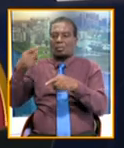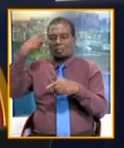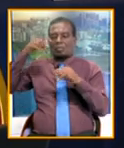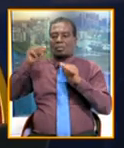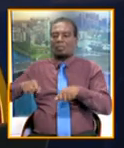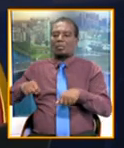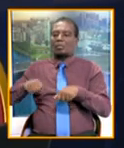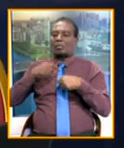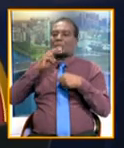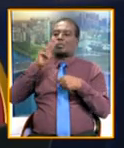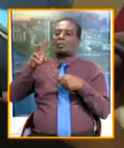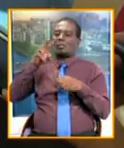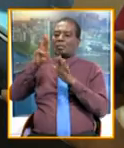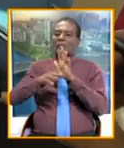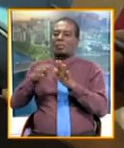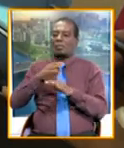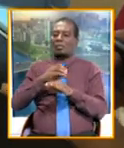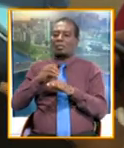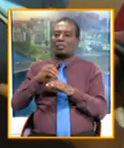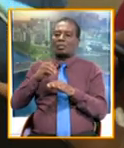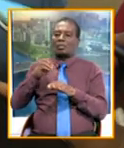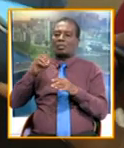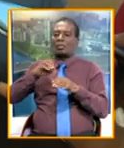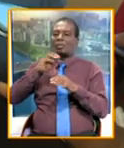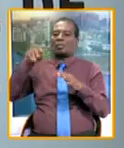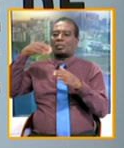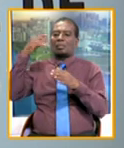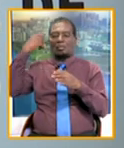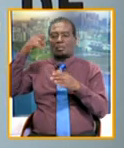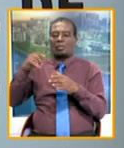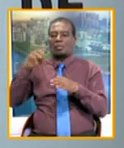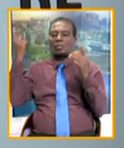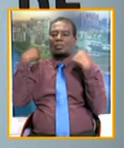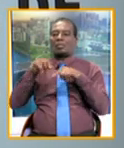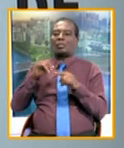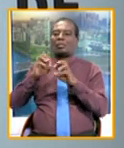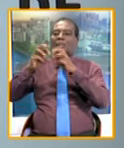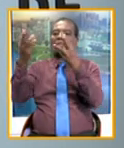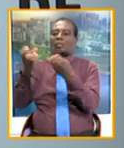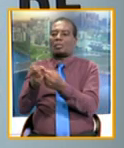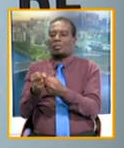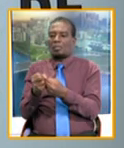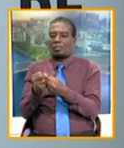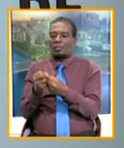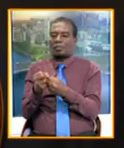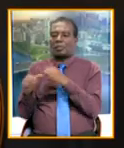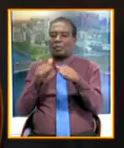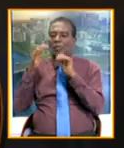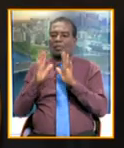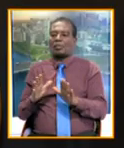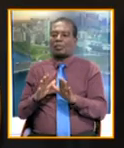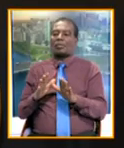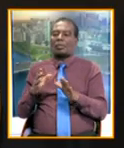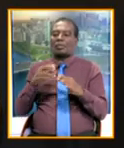puissions vraiment réaliser tout le potentiel de la Côte d'Ivoire en matière de développement numérique. Au cours d'un atelier, les acteurs du secteur privé et